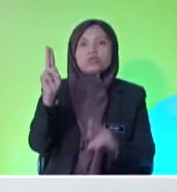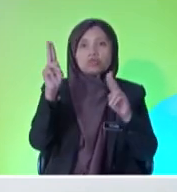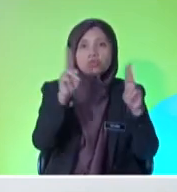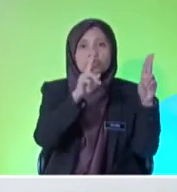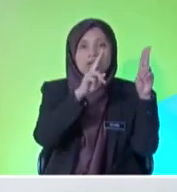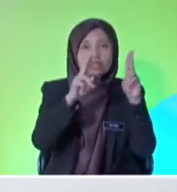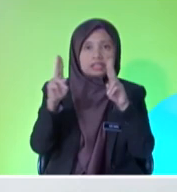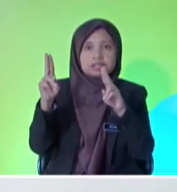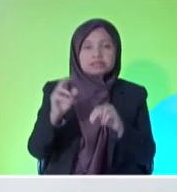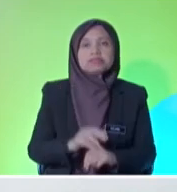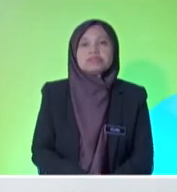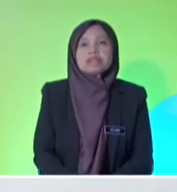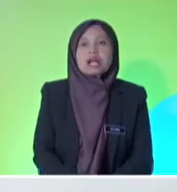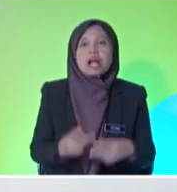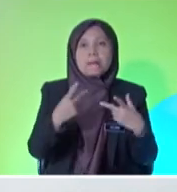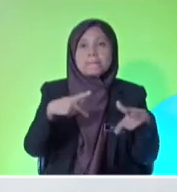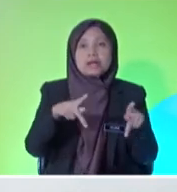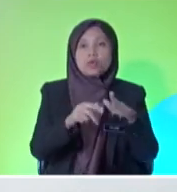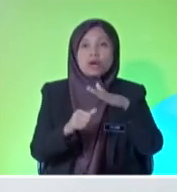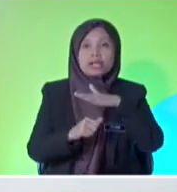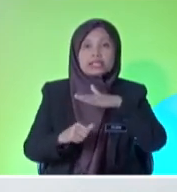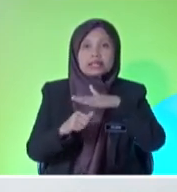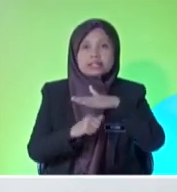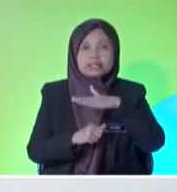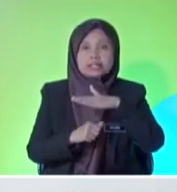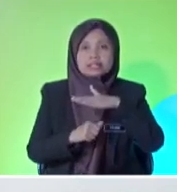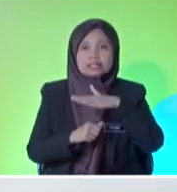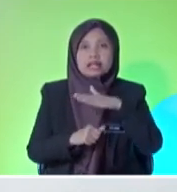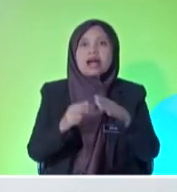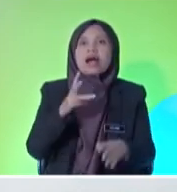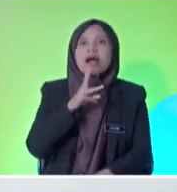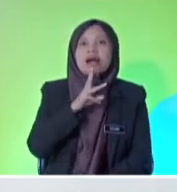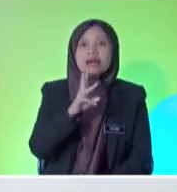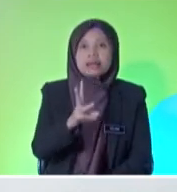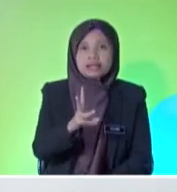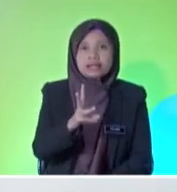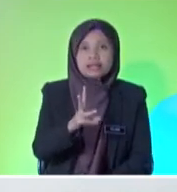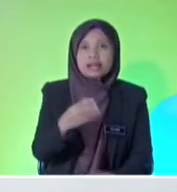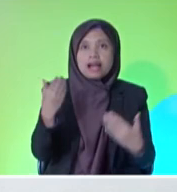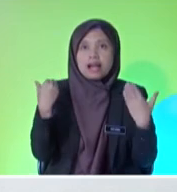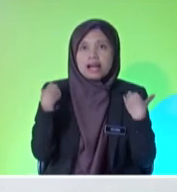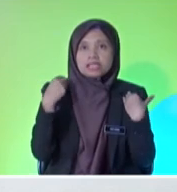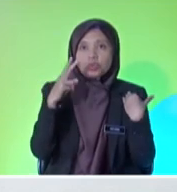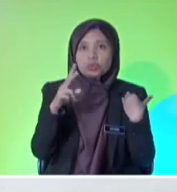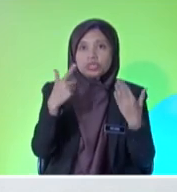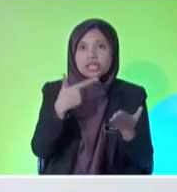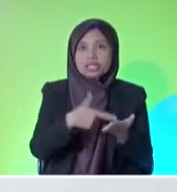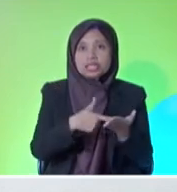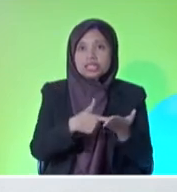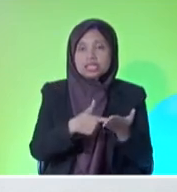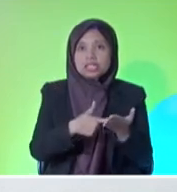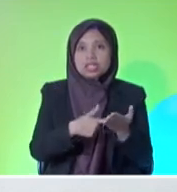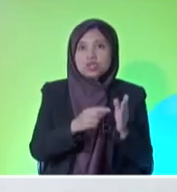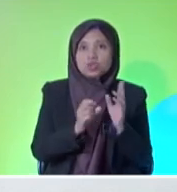jadi yang ke proses tadi yaitu Air kan ada dua lagi di sana suhu yang